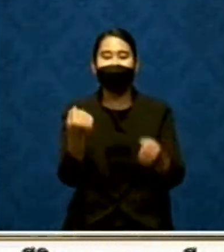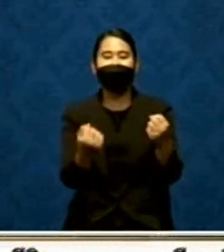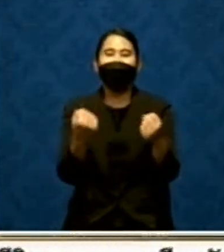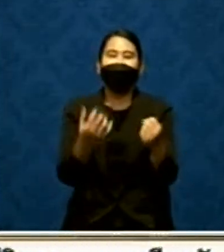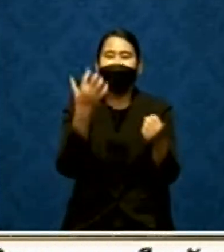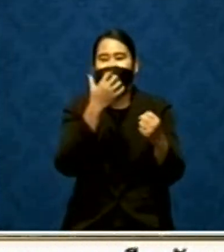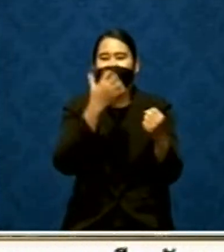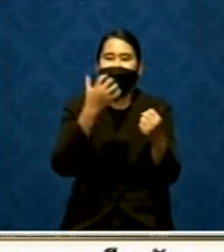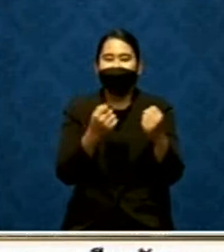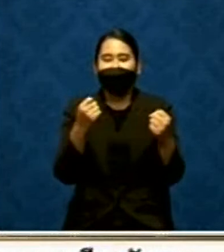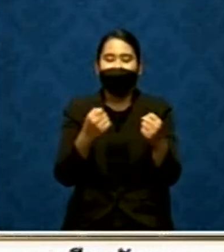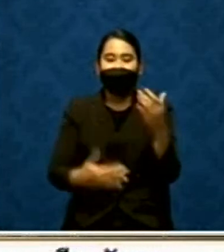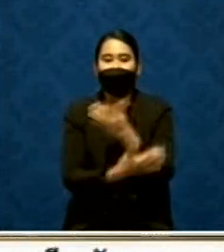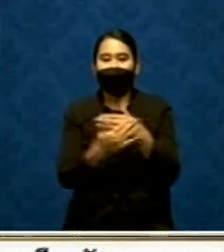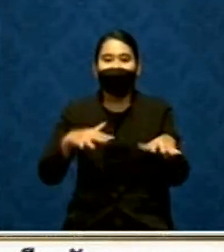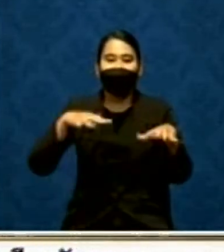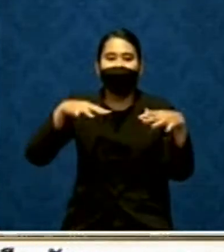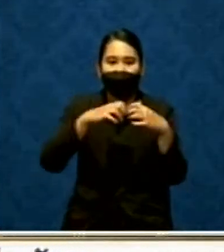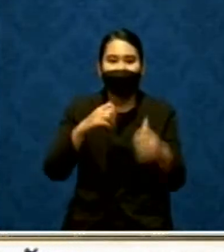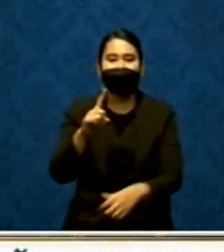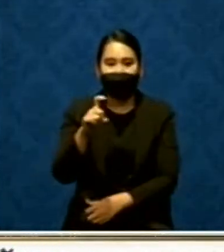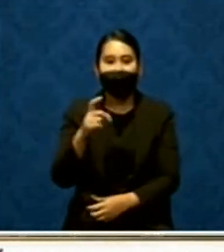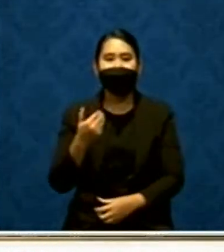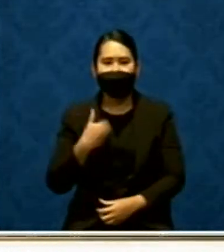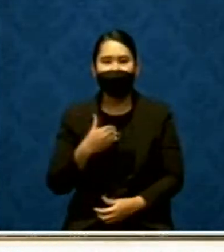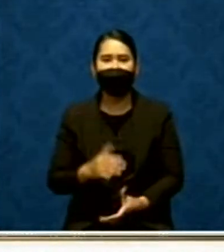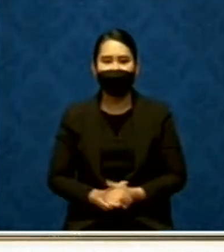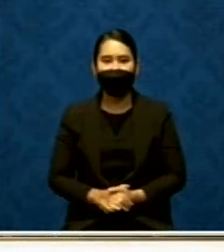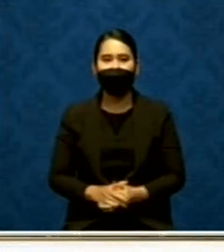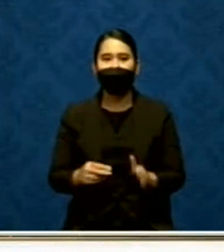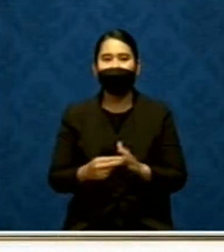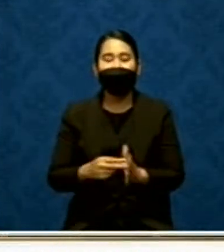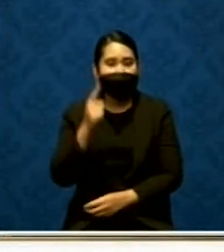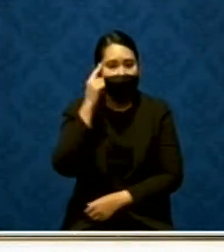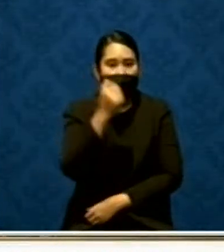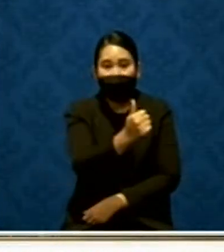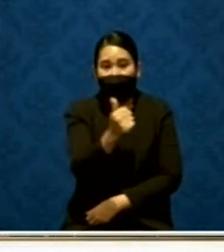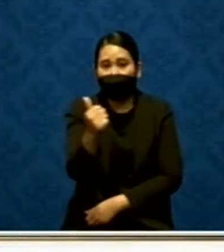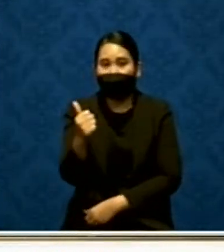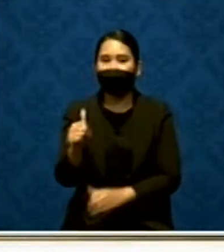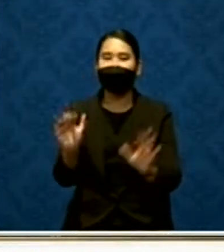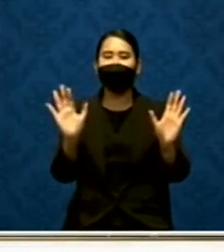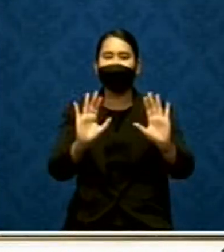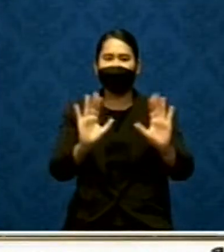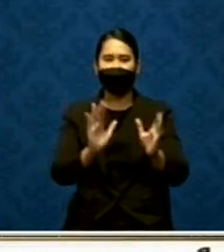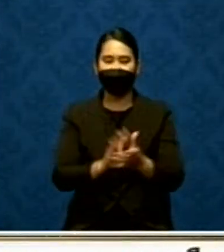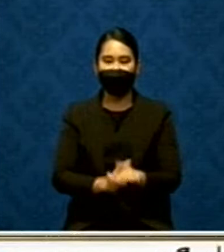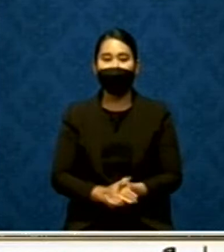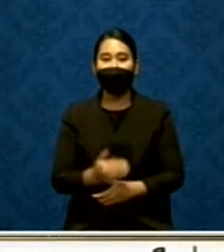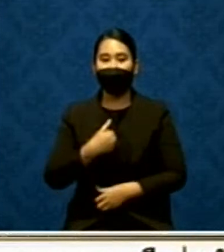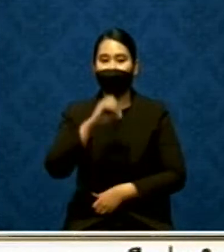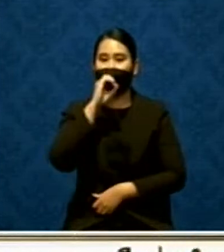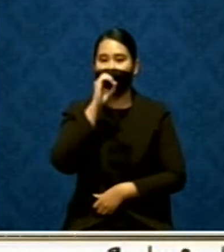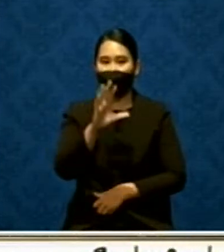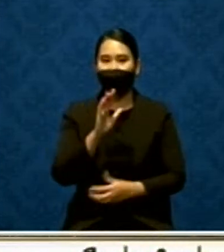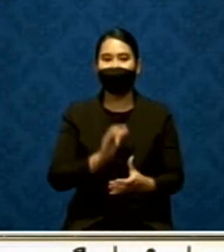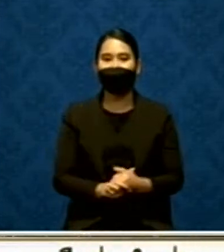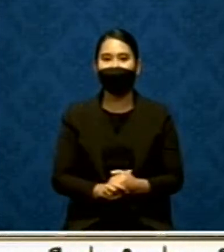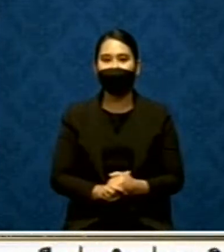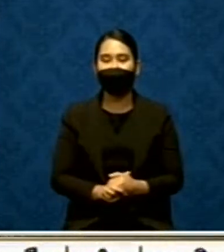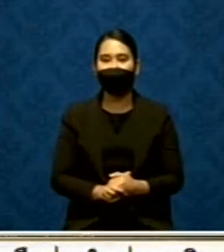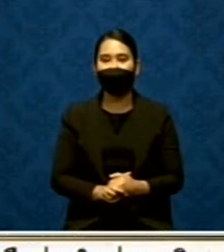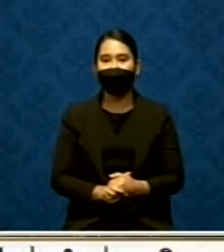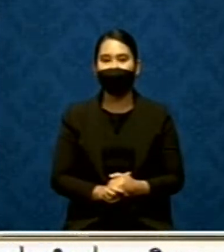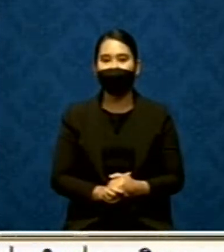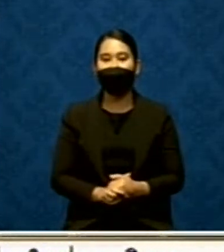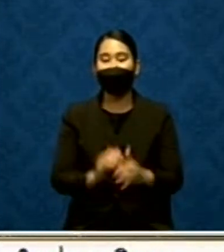มีโอกาสชนคนตายได้เหมือนกันนะครับอย่าไปคิดว่ามุมดีเสมอไปและที่ผมอยากจะบอกท่านประธานครับว่า